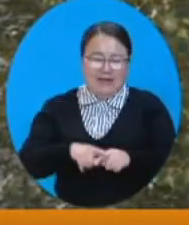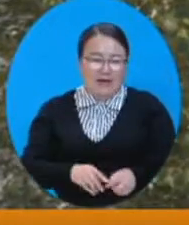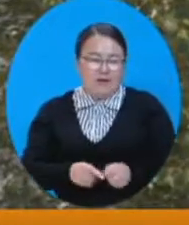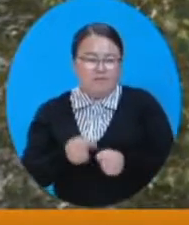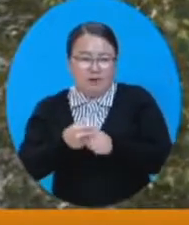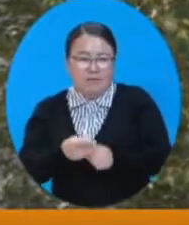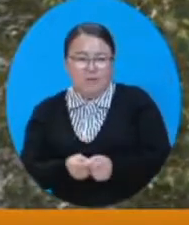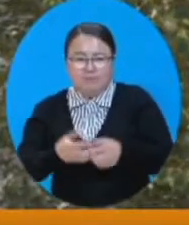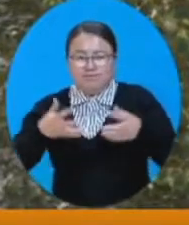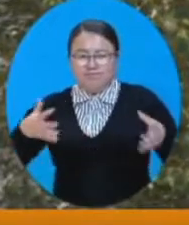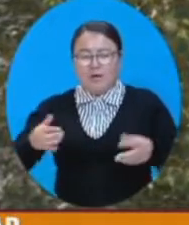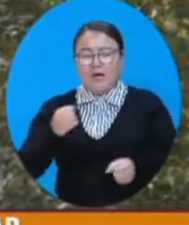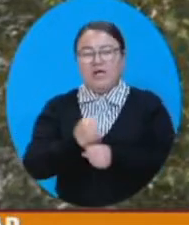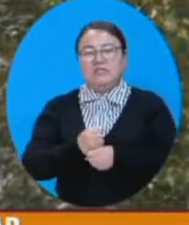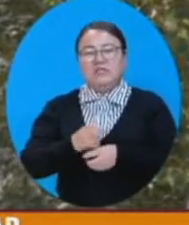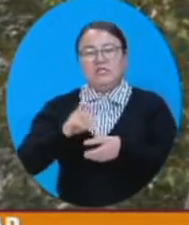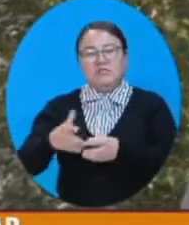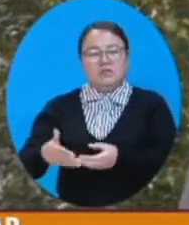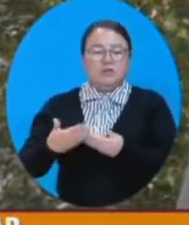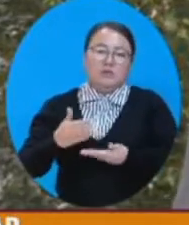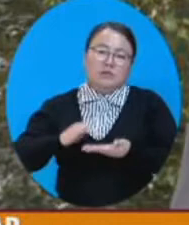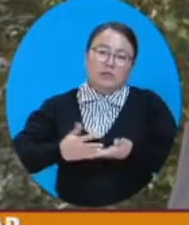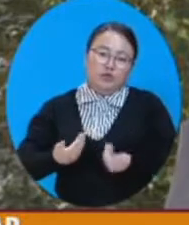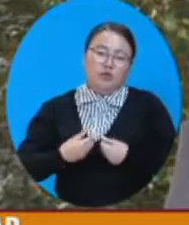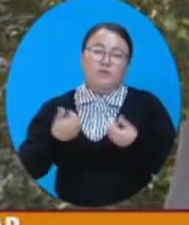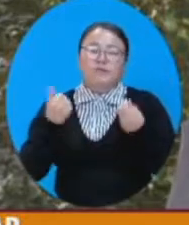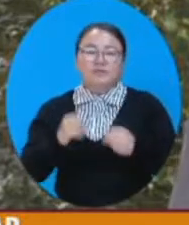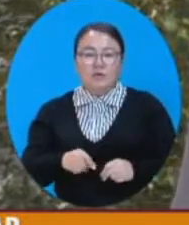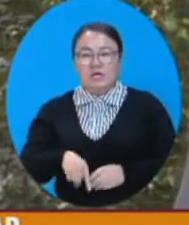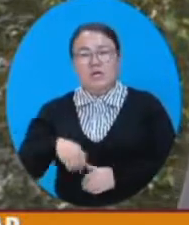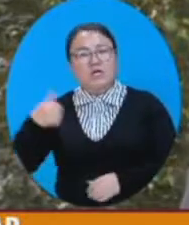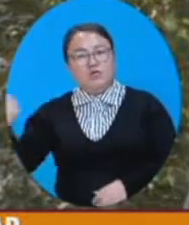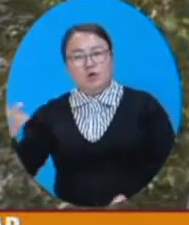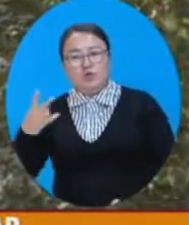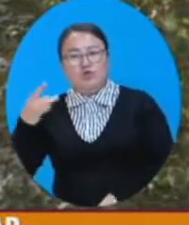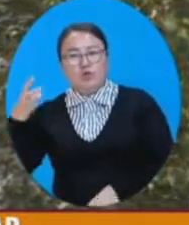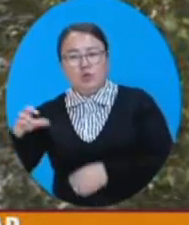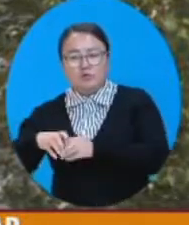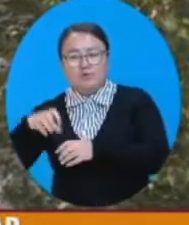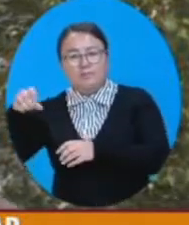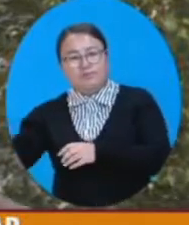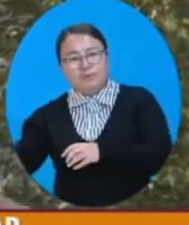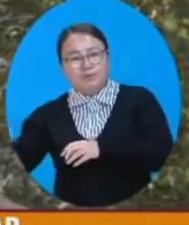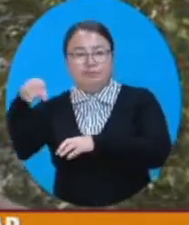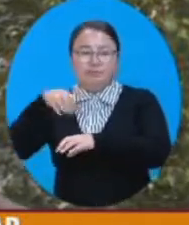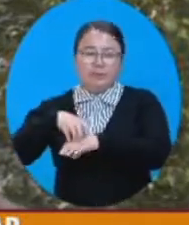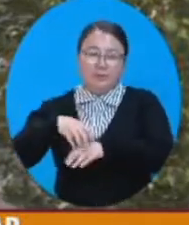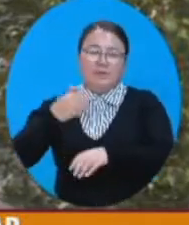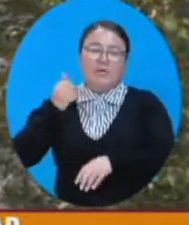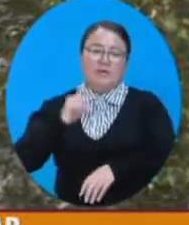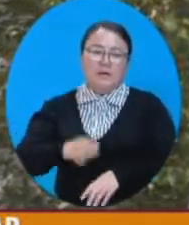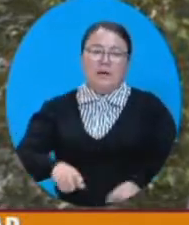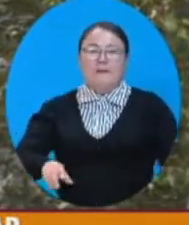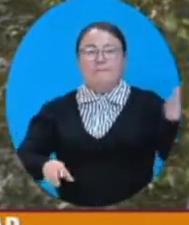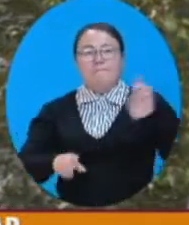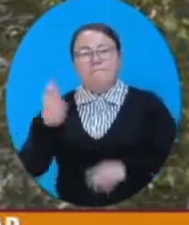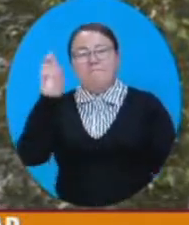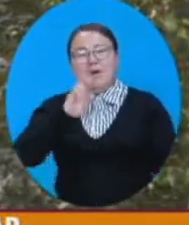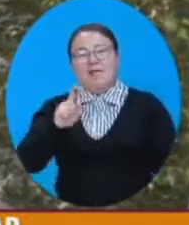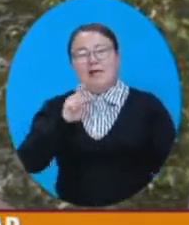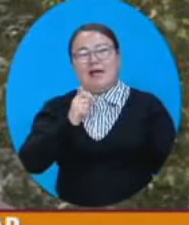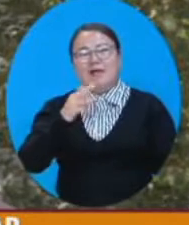өргөтгөж ажлын хэсэг танилцуулаач гэдэг үг чинь. Тэгэхээр бол одоо энэ төлөвт юу гэдэг нүүрс ачиж буулах терминал байж болно. Байгалийн